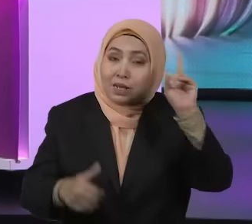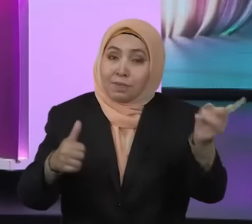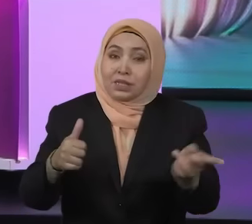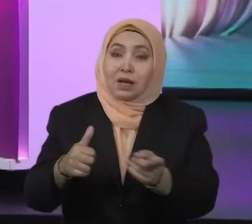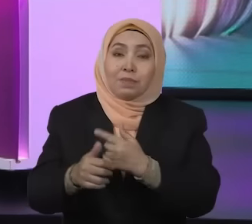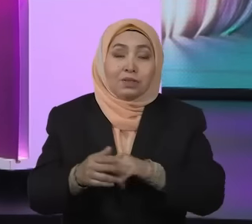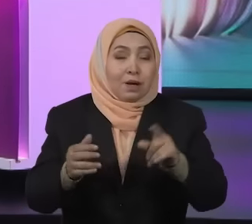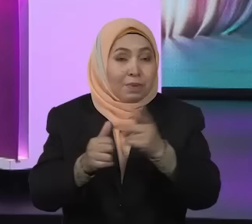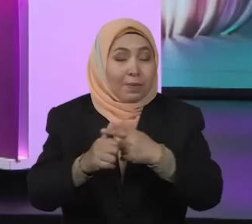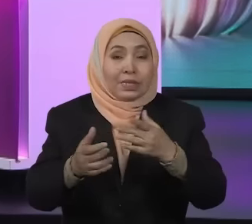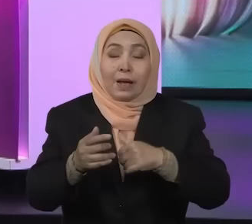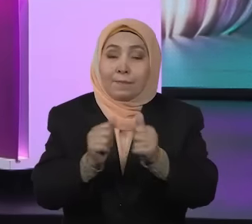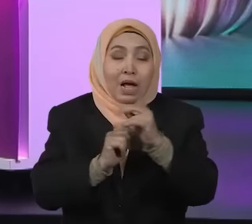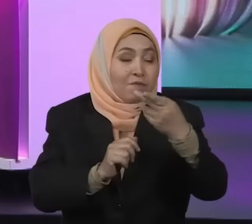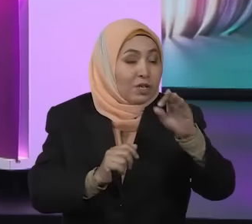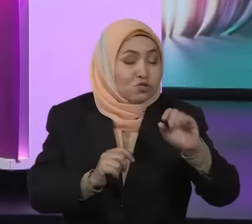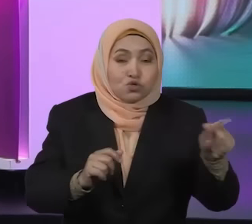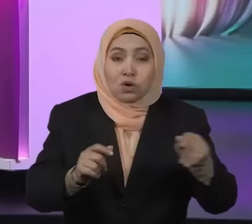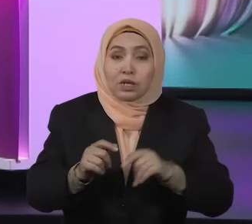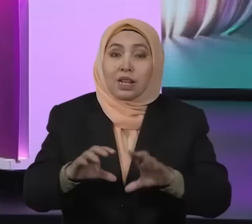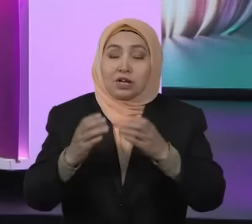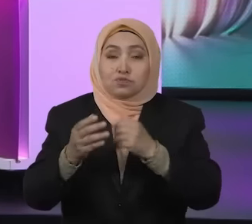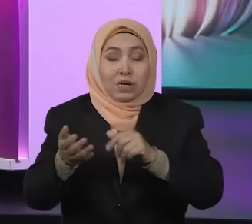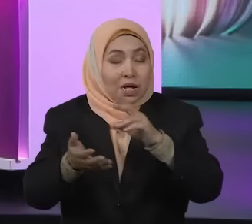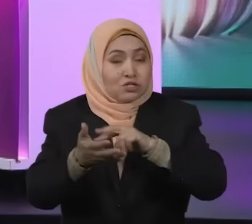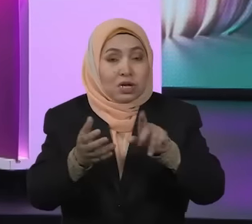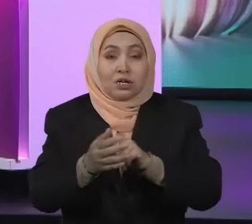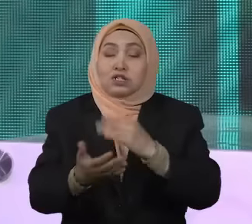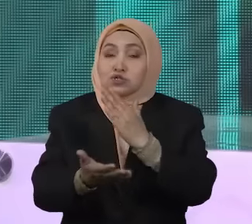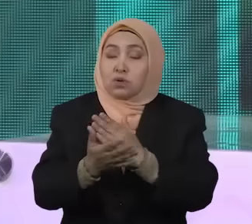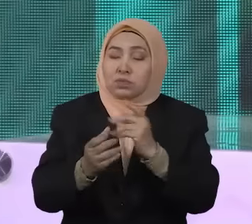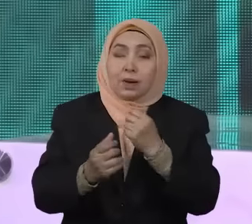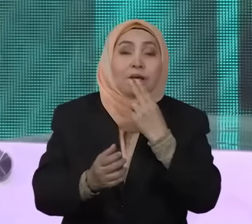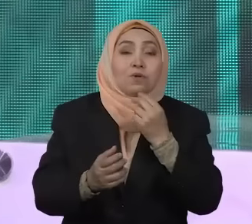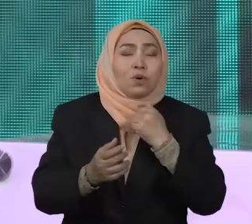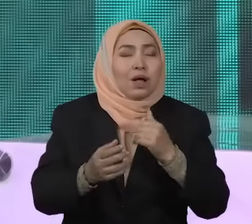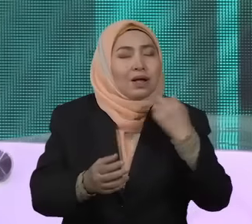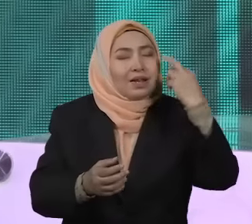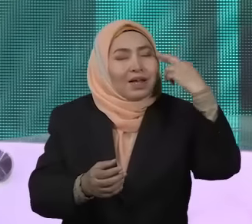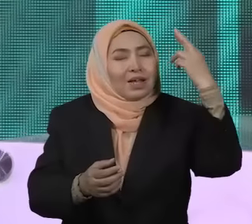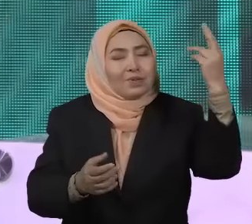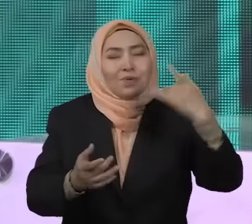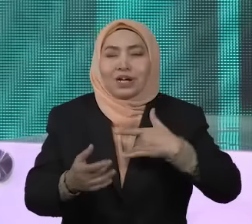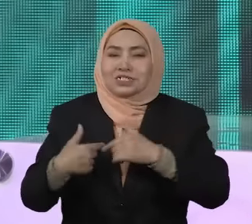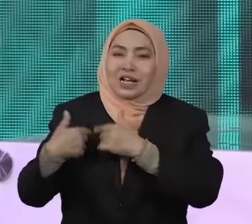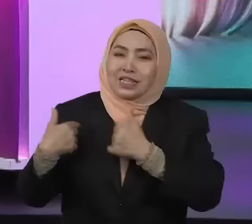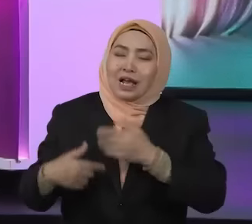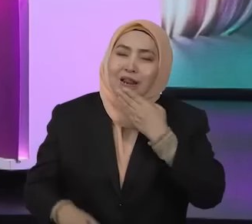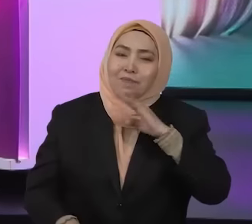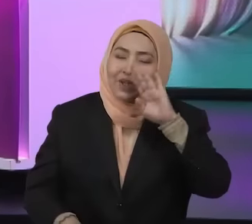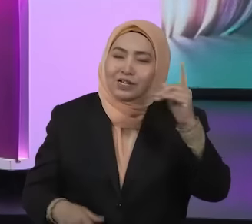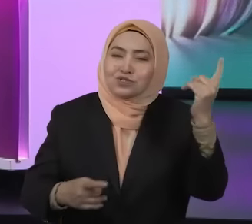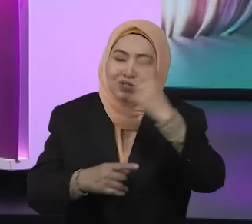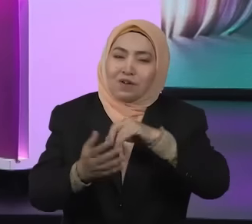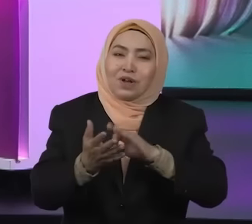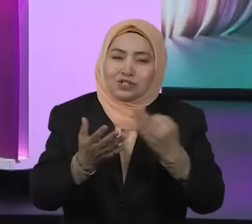Haji Zul ke kelas mengaji. Masya Allah. Singgah sementara membeli gula. Alangkah rindunya rasa di hati. Alhamdulillah